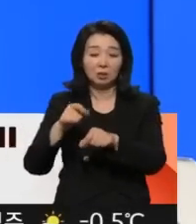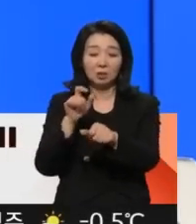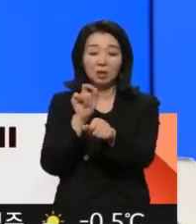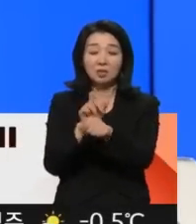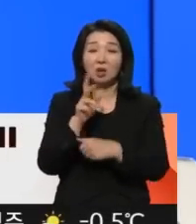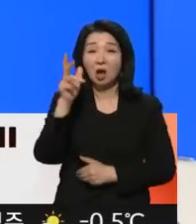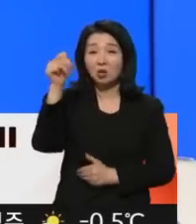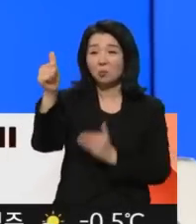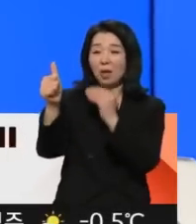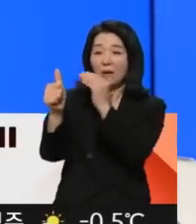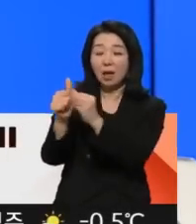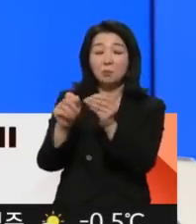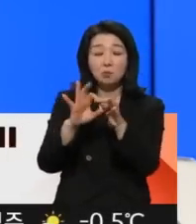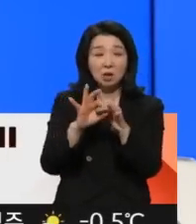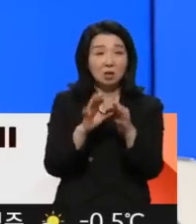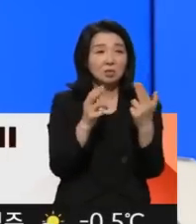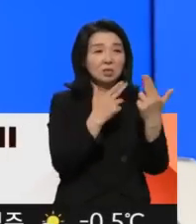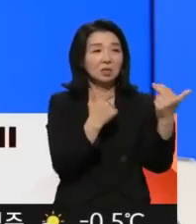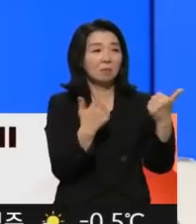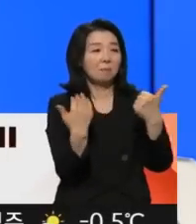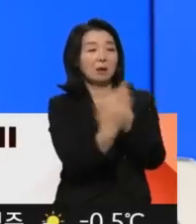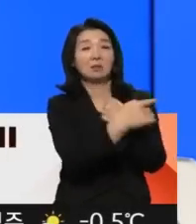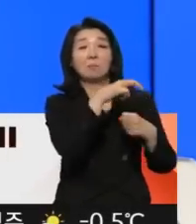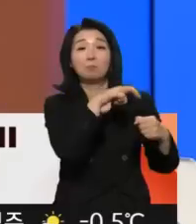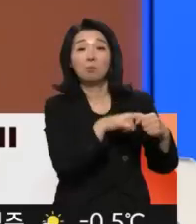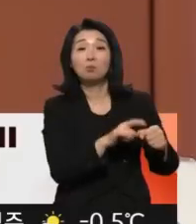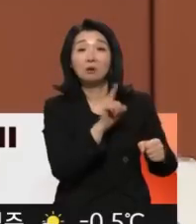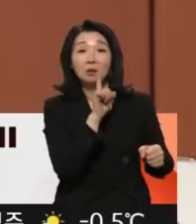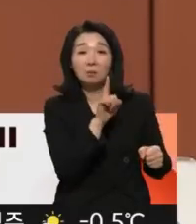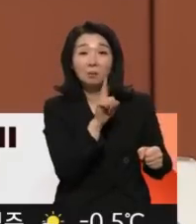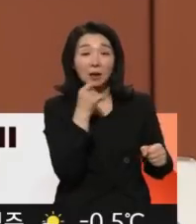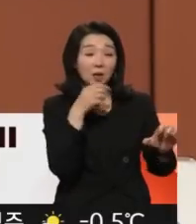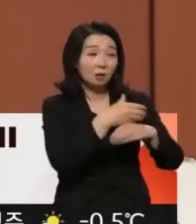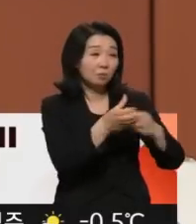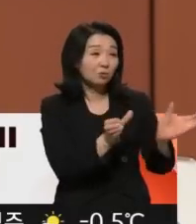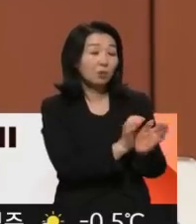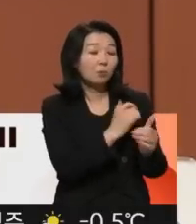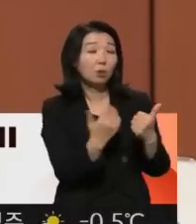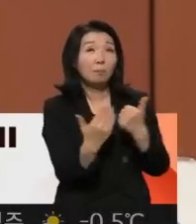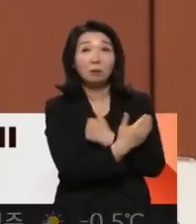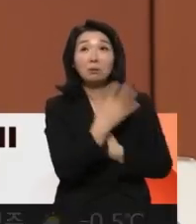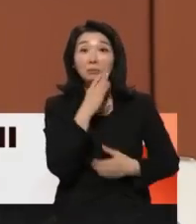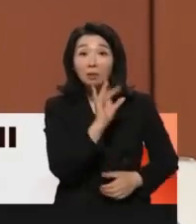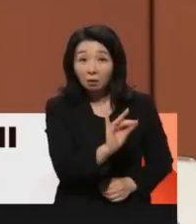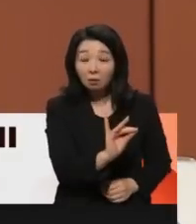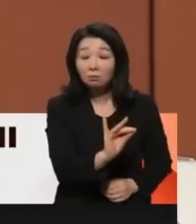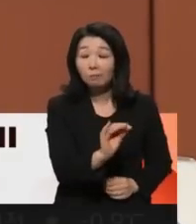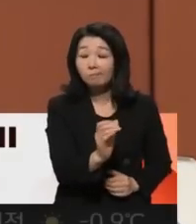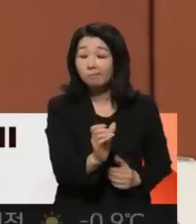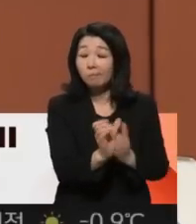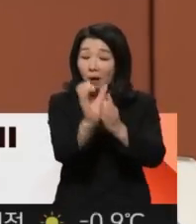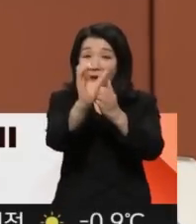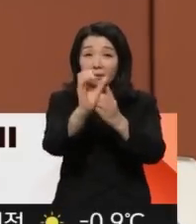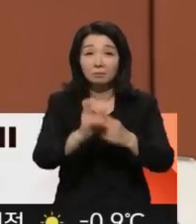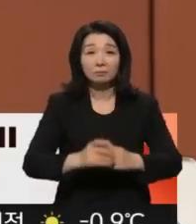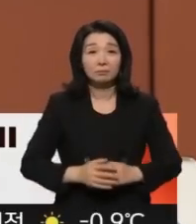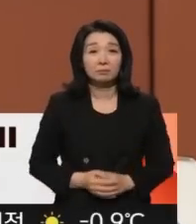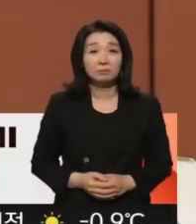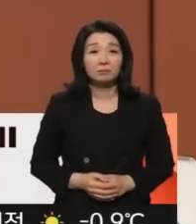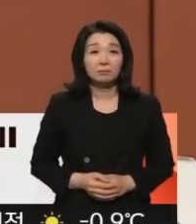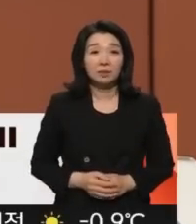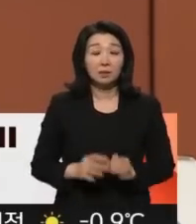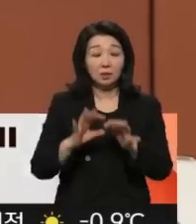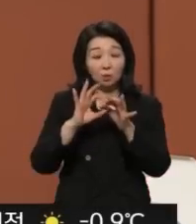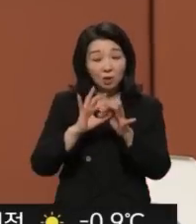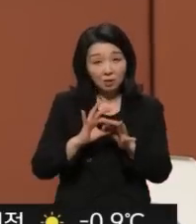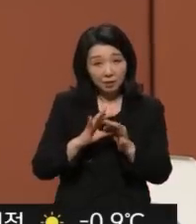건의안도 이재명 방탄용 아니냐고 주장하고 있습니다. 민주당에선 방탄은 당연하다, 맞불을 놓는 목소리가 오늘 나왔는데요. 관련